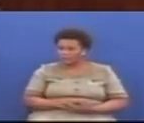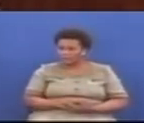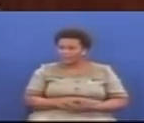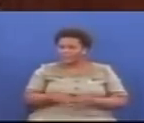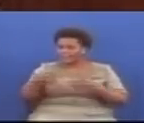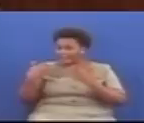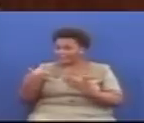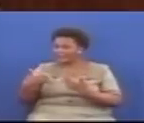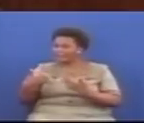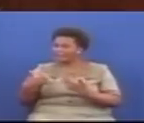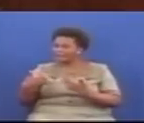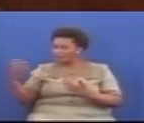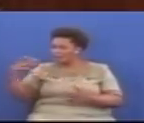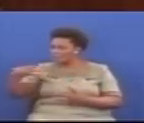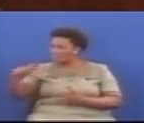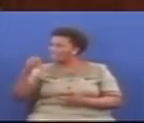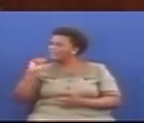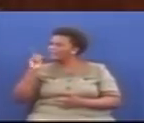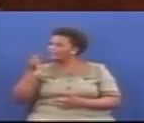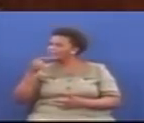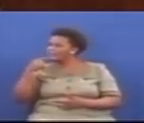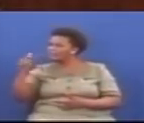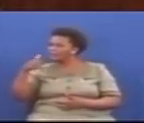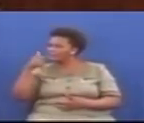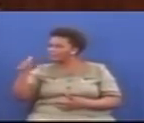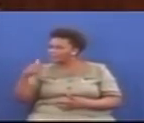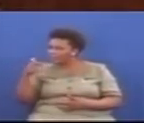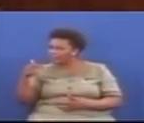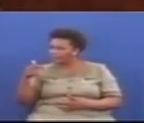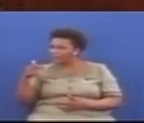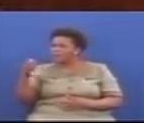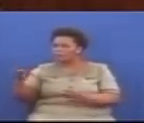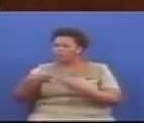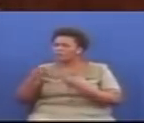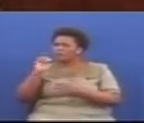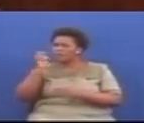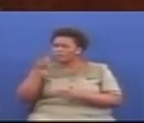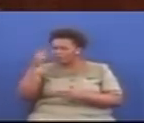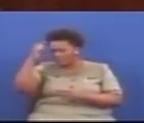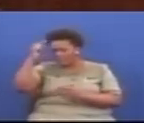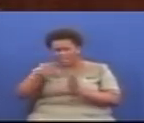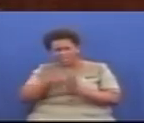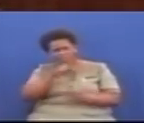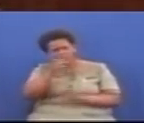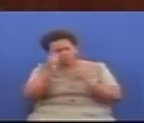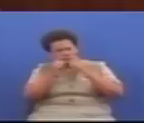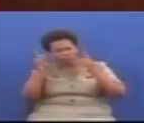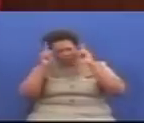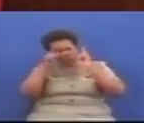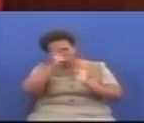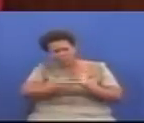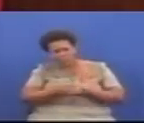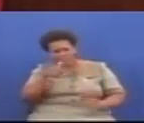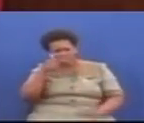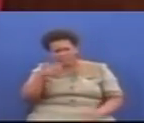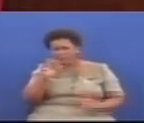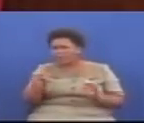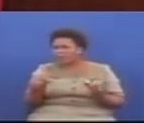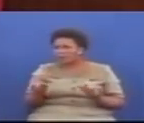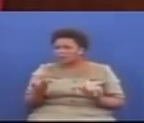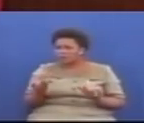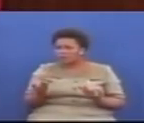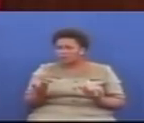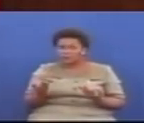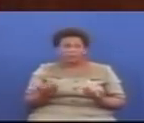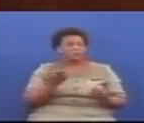na TAMISEMI. Ina maana mpaka sasa hivi ndio imejulikana kwamba chuo hiki kiko chini ya TAMISEMI. Sasa swali, je, ni lini chuo